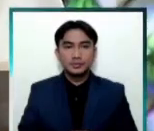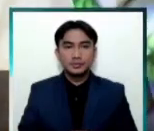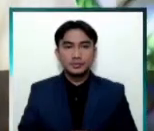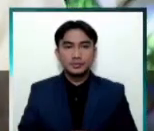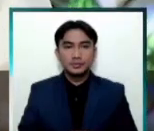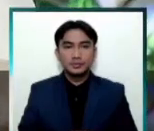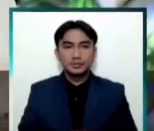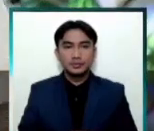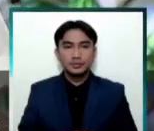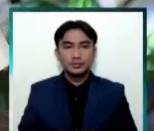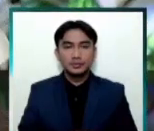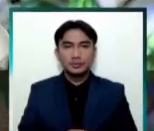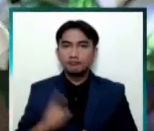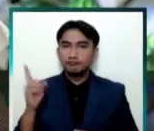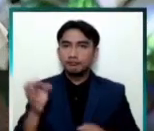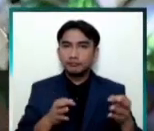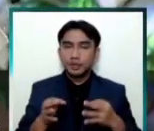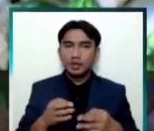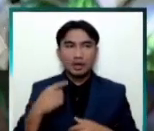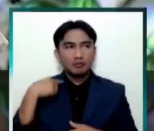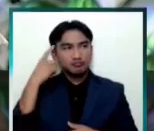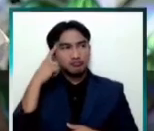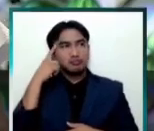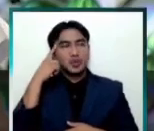Sa palagay ko, kulang pa yan eh.